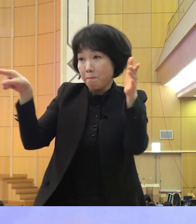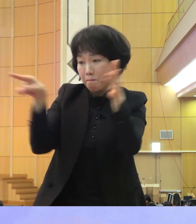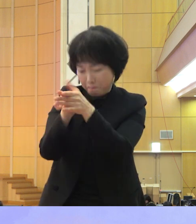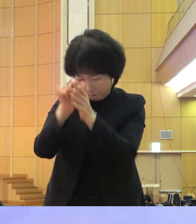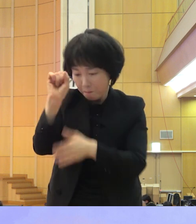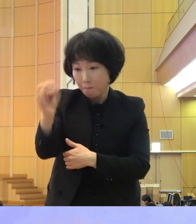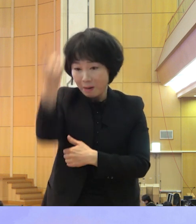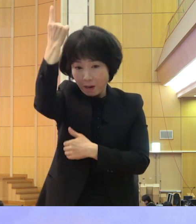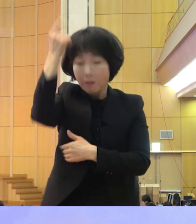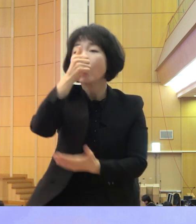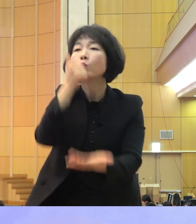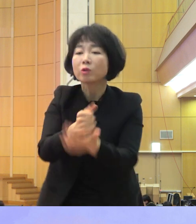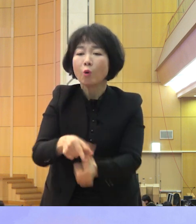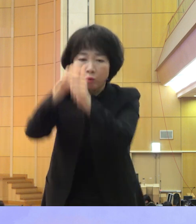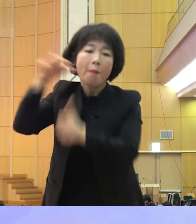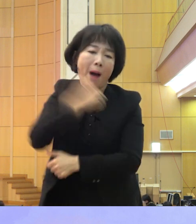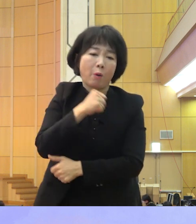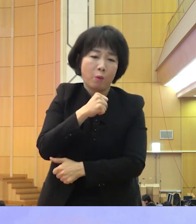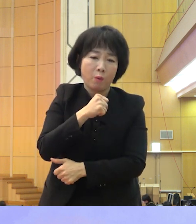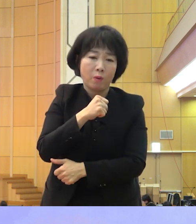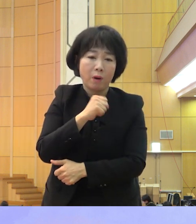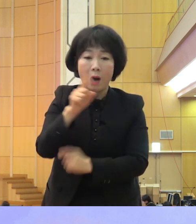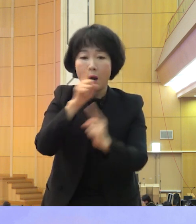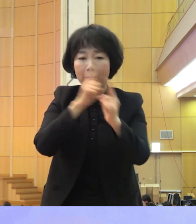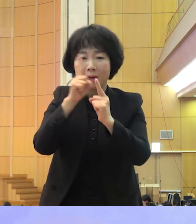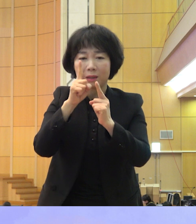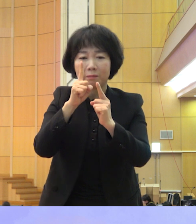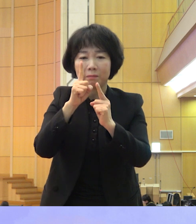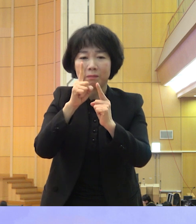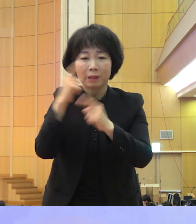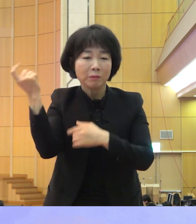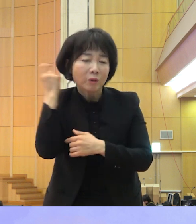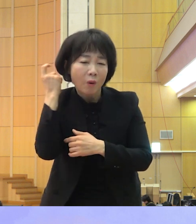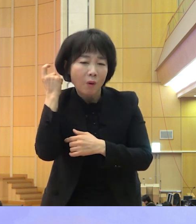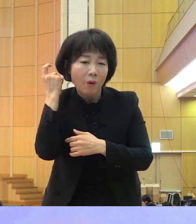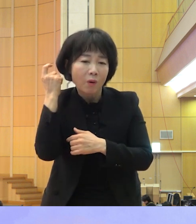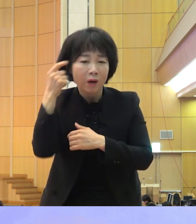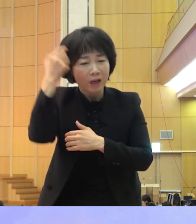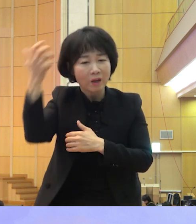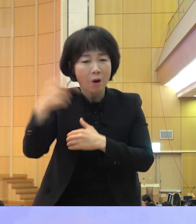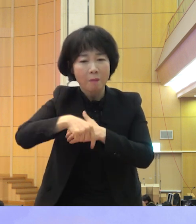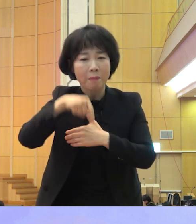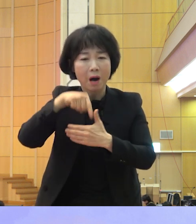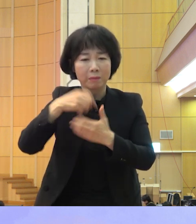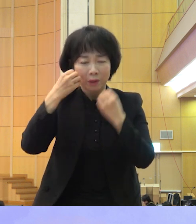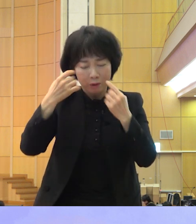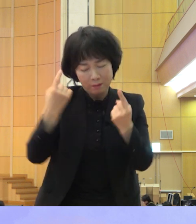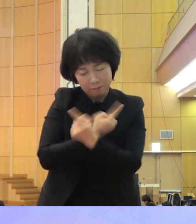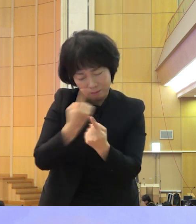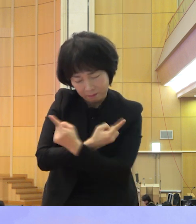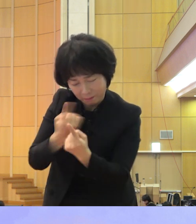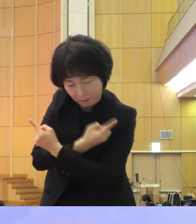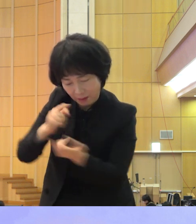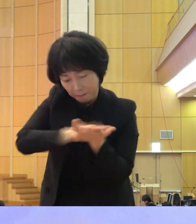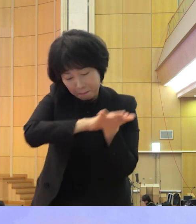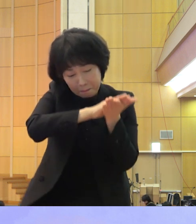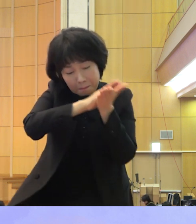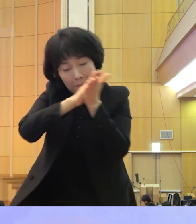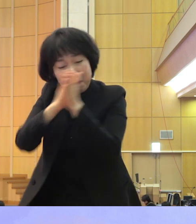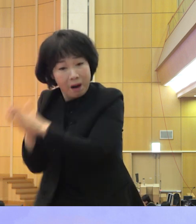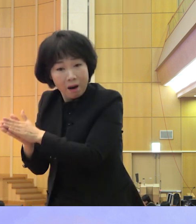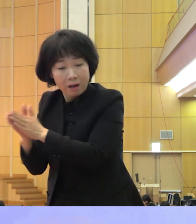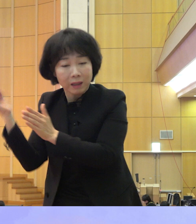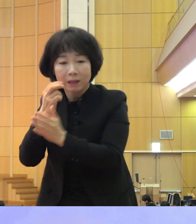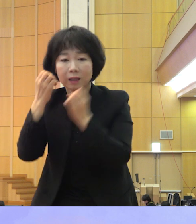믿음으로 말미암아 죄에서 구원받고 그 말씀이 날선검이 되어서 내 영과 혼과 관념을 고수를 찔러 쪼개고